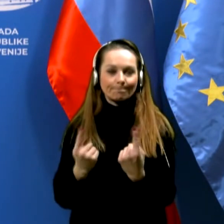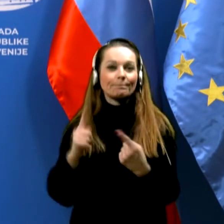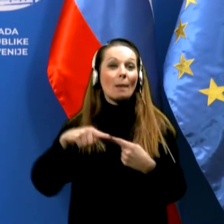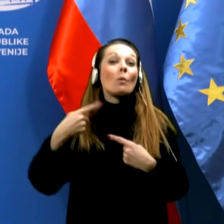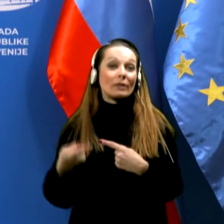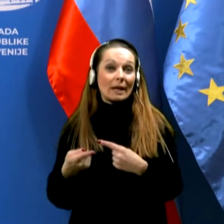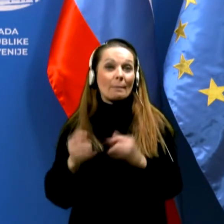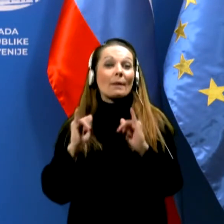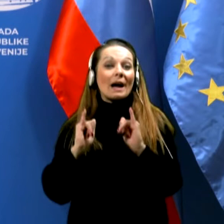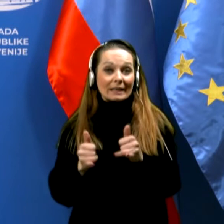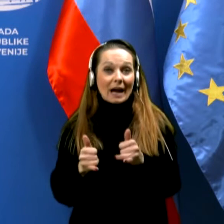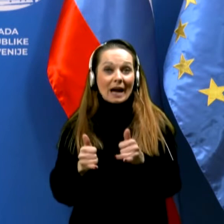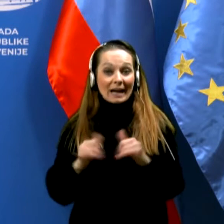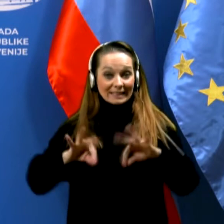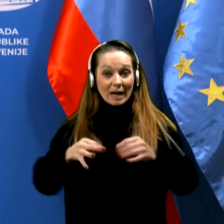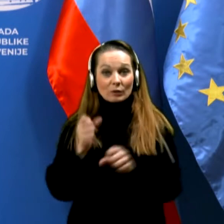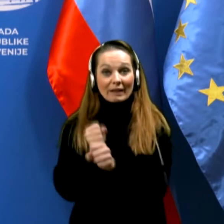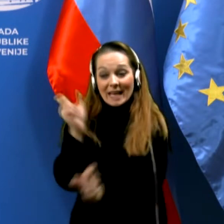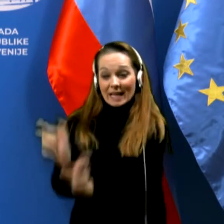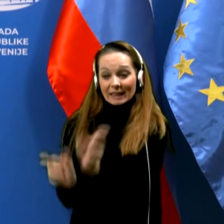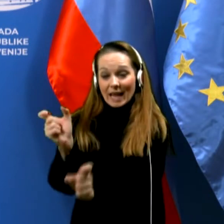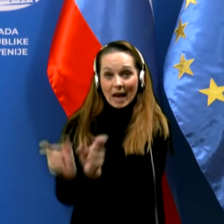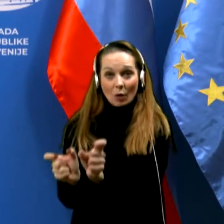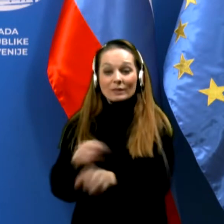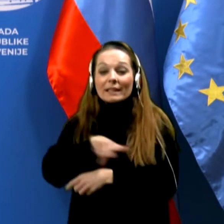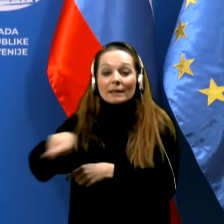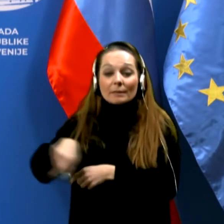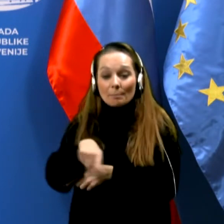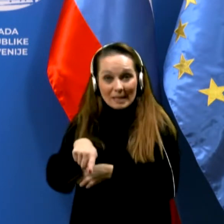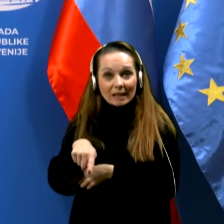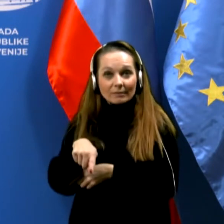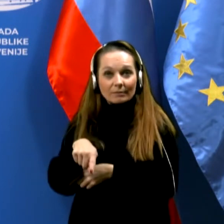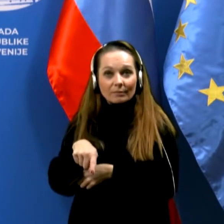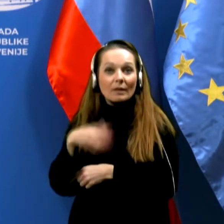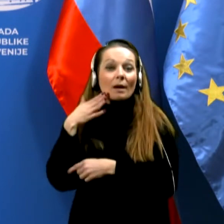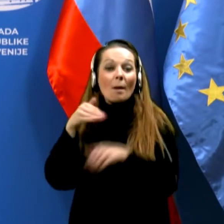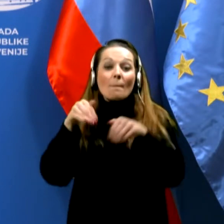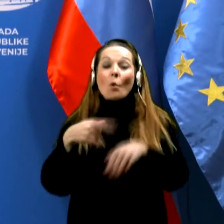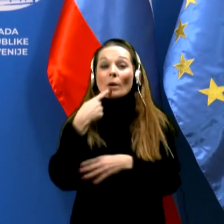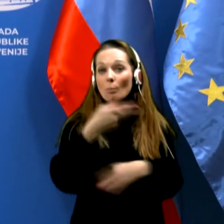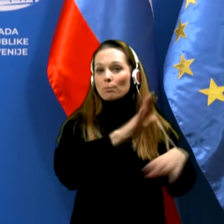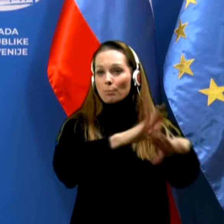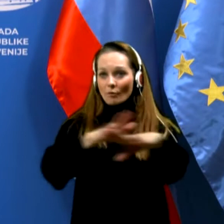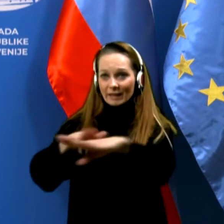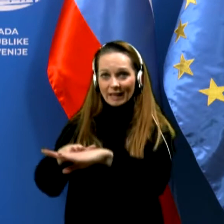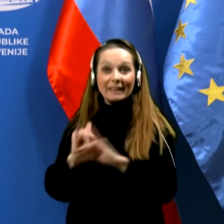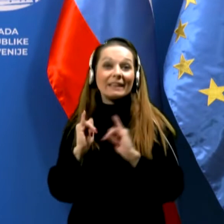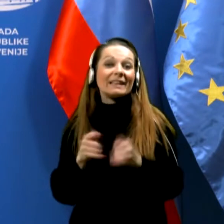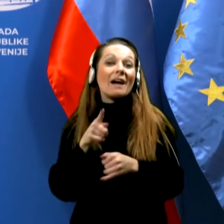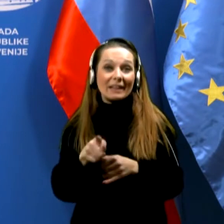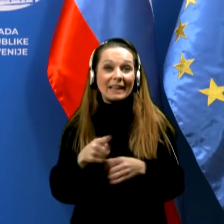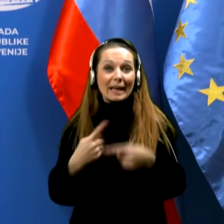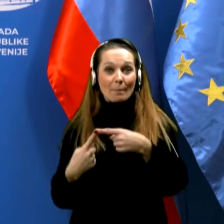pa smo tukaj zdravstveni delavci pravzaprav tisti, ki vam moramo povedati, da v